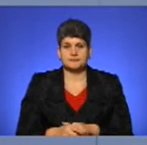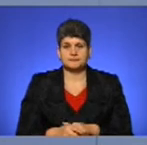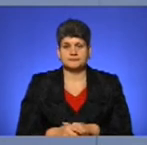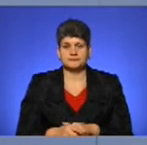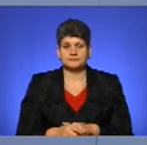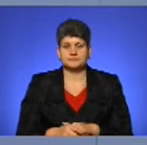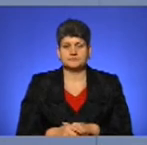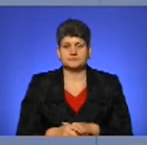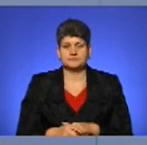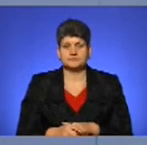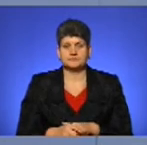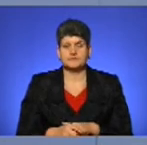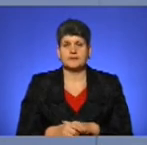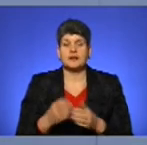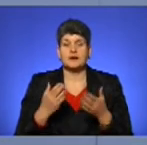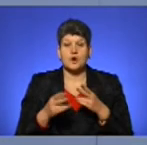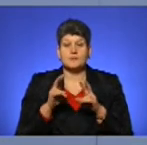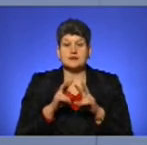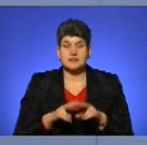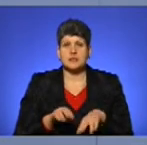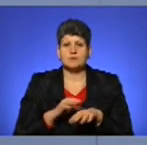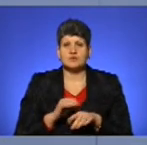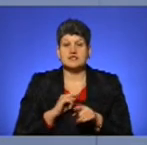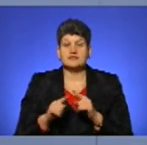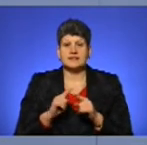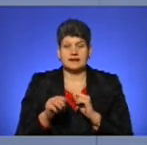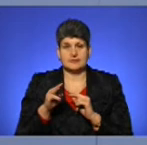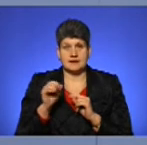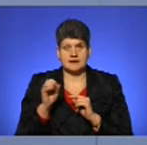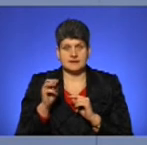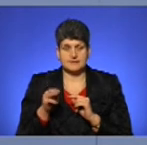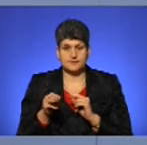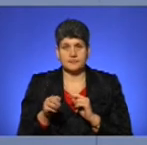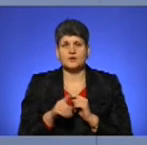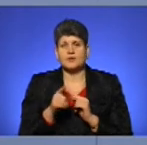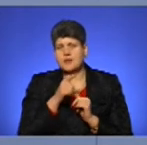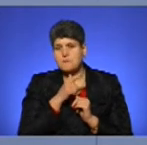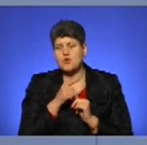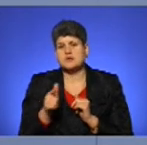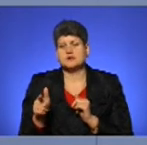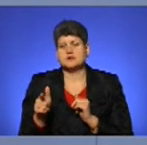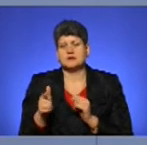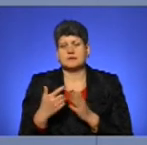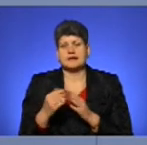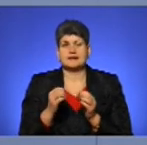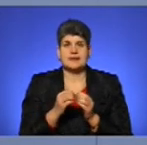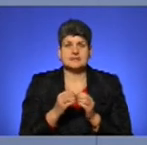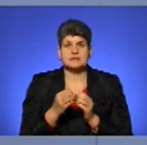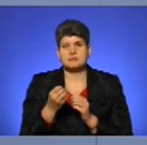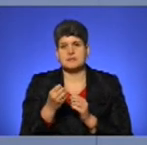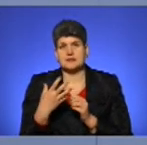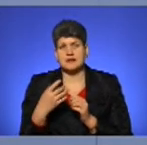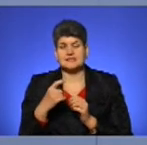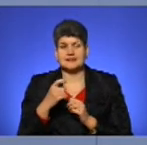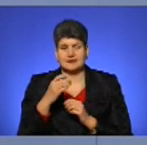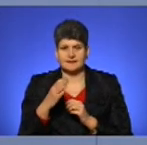Якщо обстеження проводиться швидким тестом, то на протязі 10-15